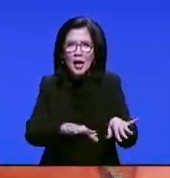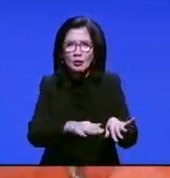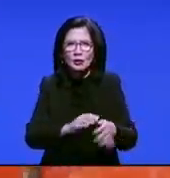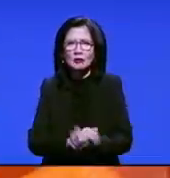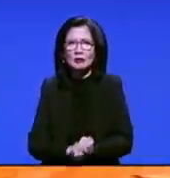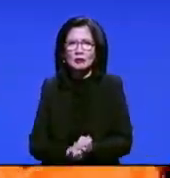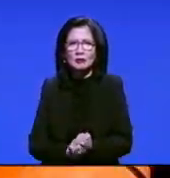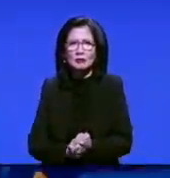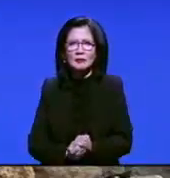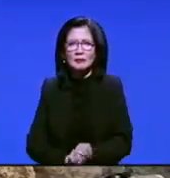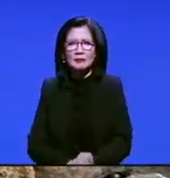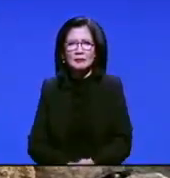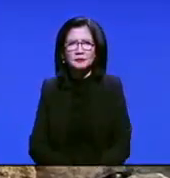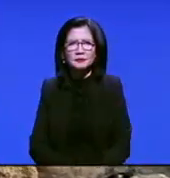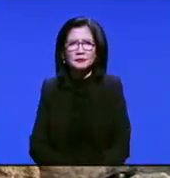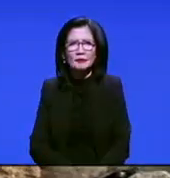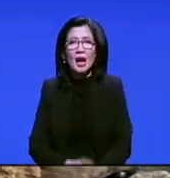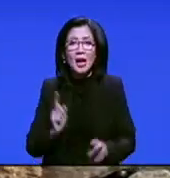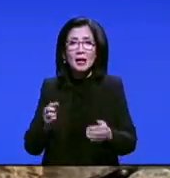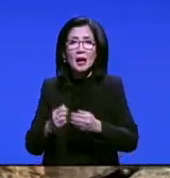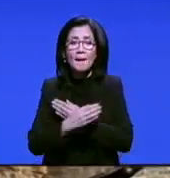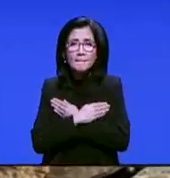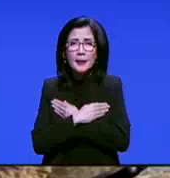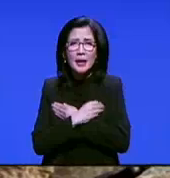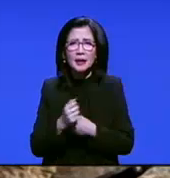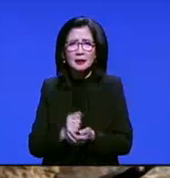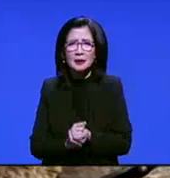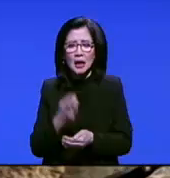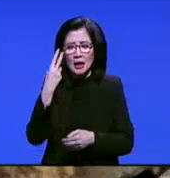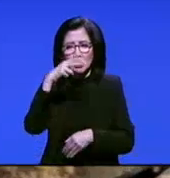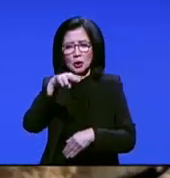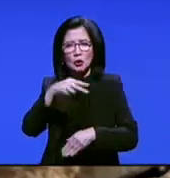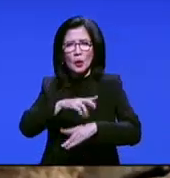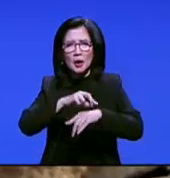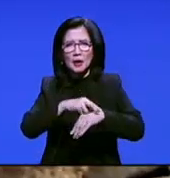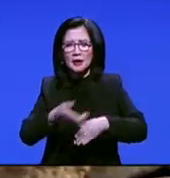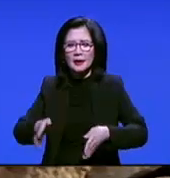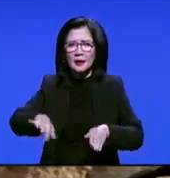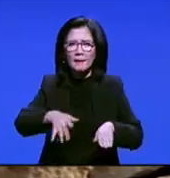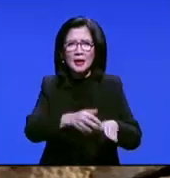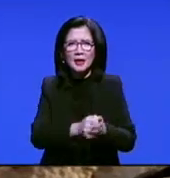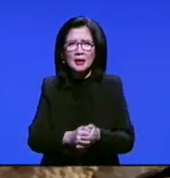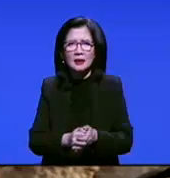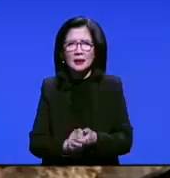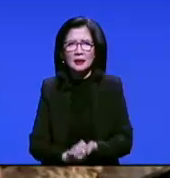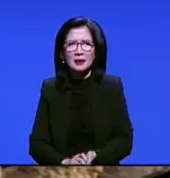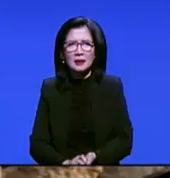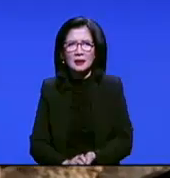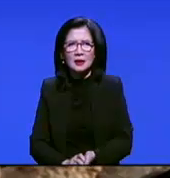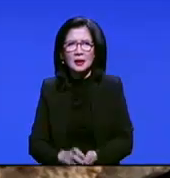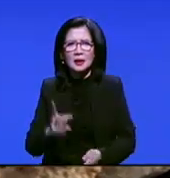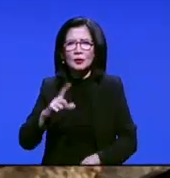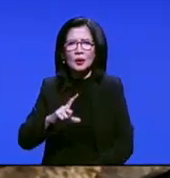jejak. Sesosok mayat yang ditemukan di perairan laut di wilayah